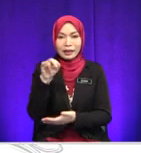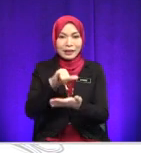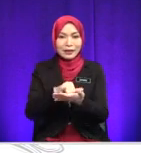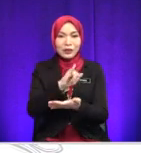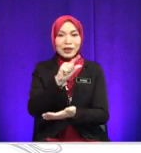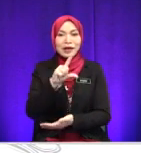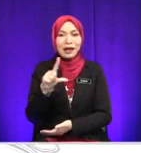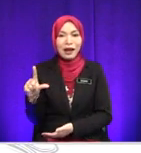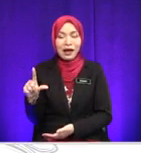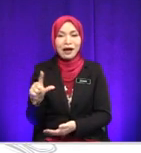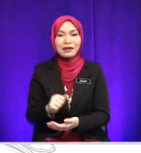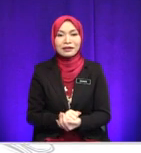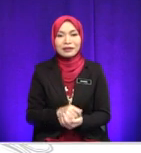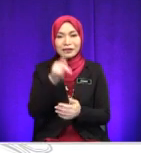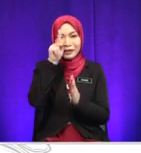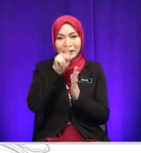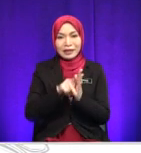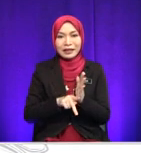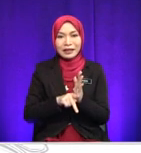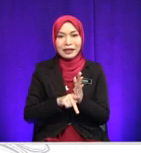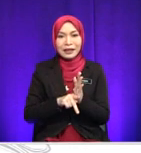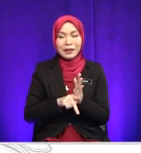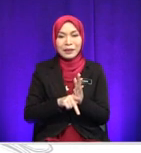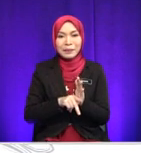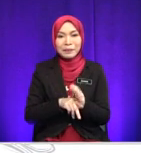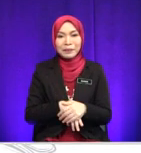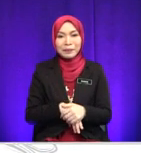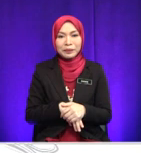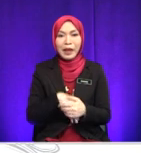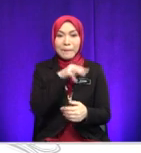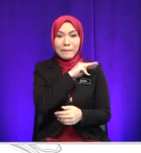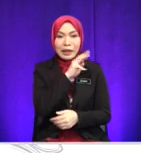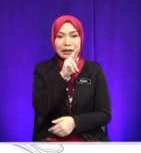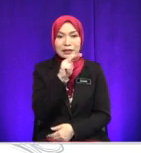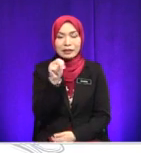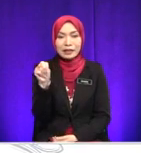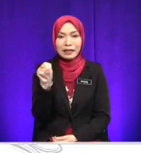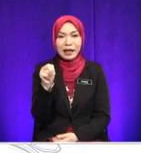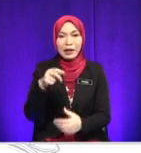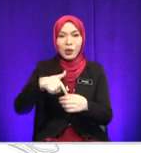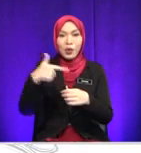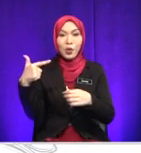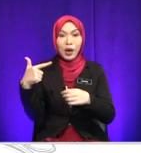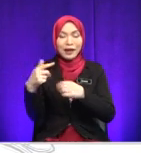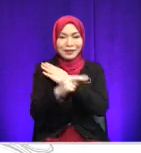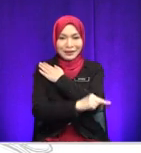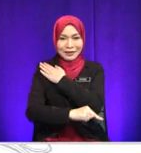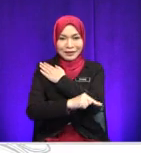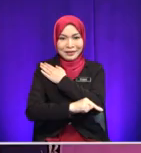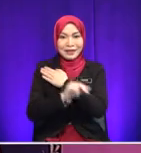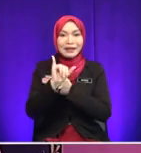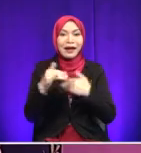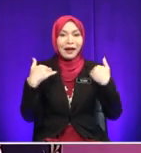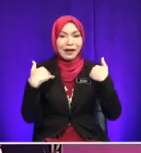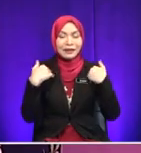Putrajaya. Okey, bagus. Kementerian Luar Negeri yang terletak di Putrajaya. Jadi itu yang